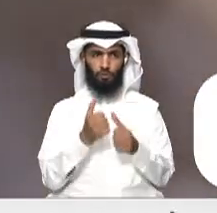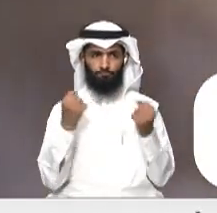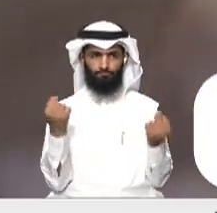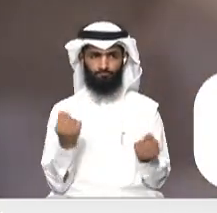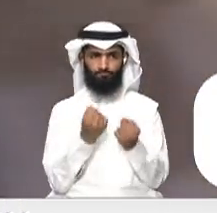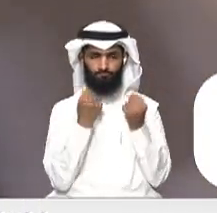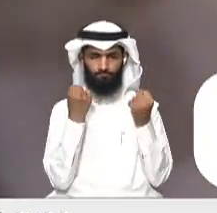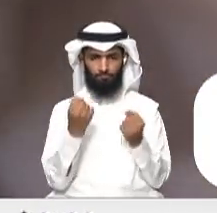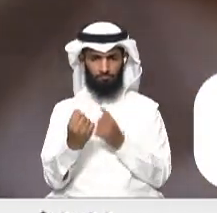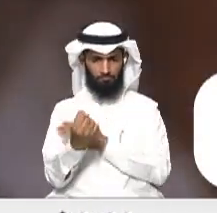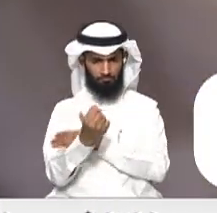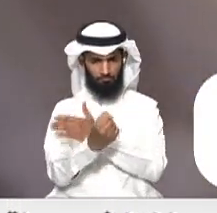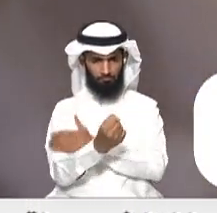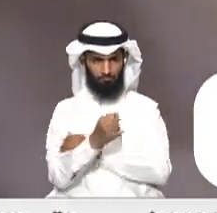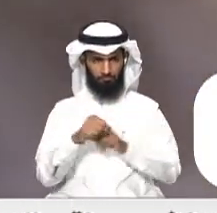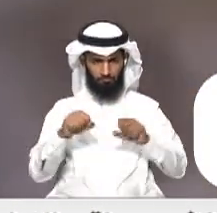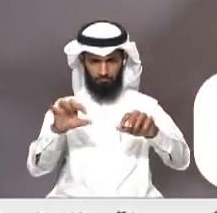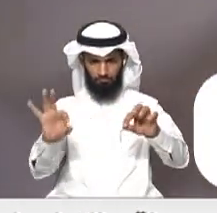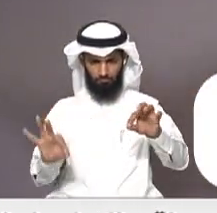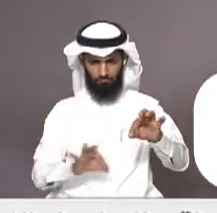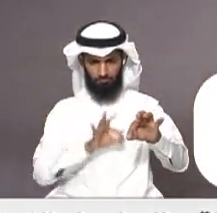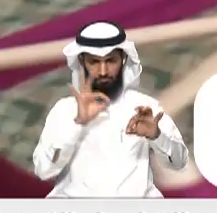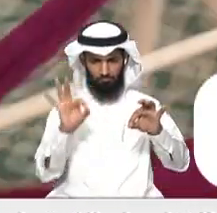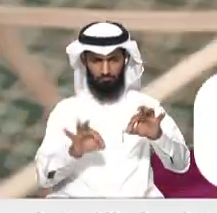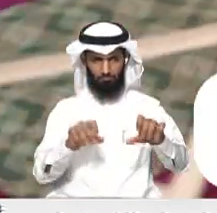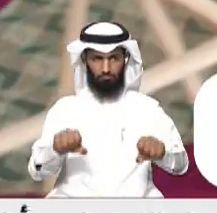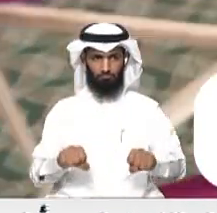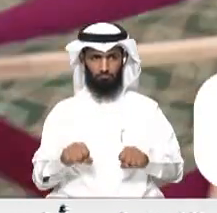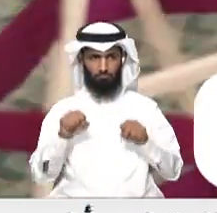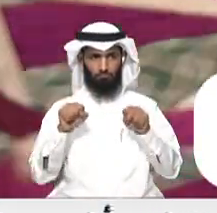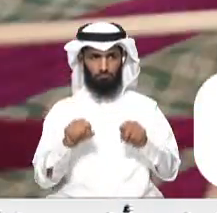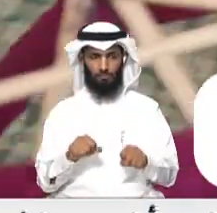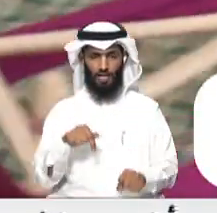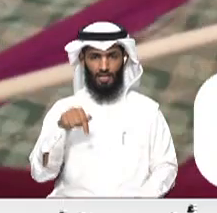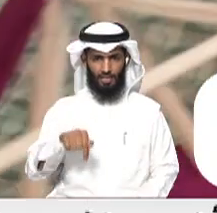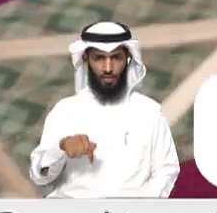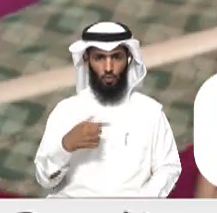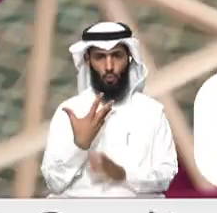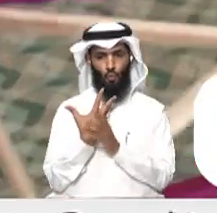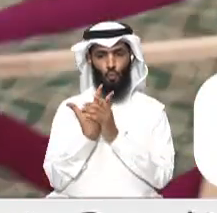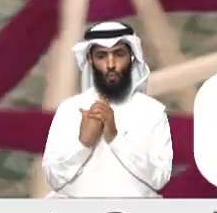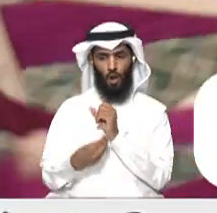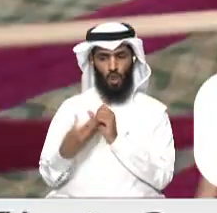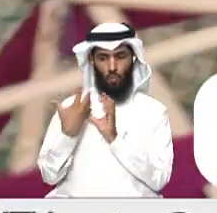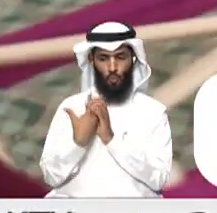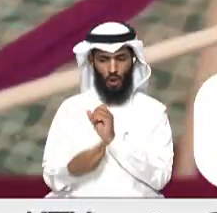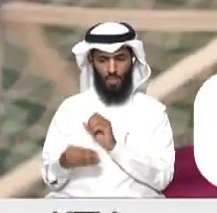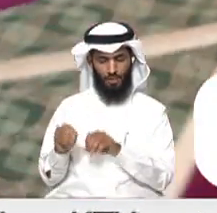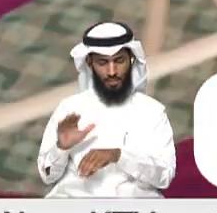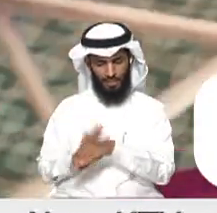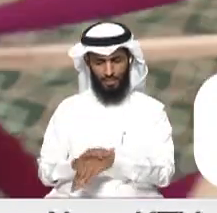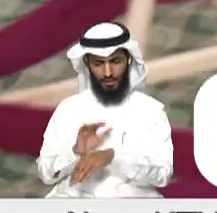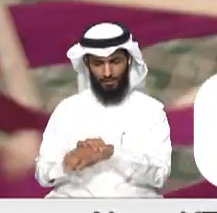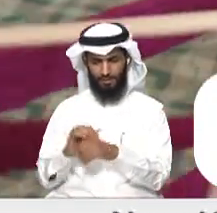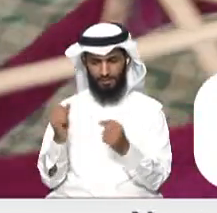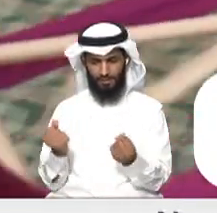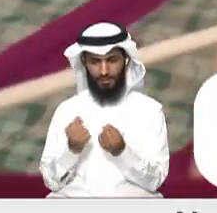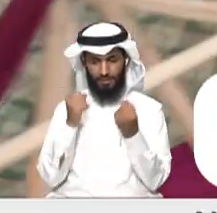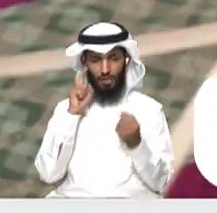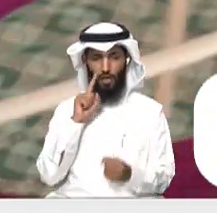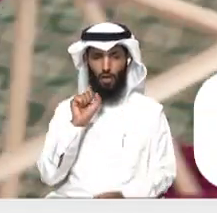يشد بيديه على الخيوط. وإشال الأولاد نعلمهم شوي شوي ونحثهم على التعليمات، خاصة للأولاد